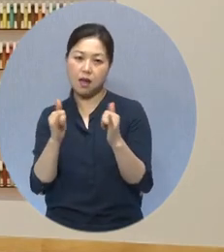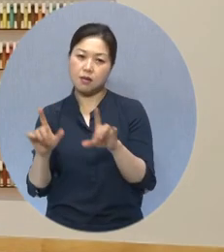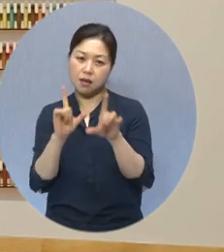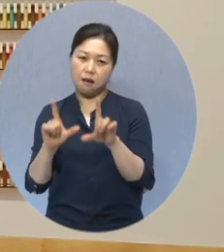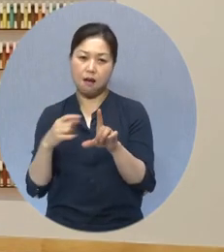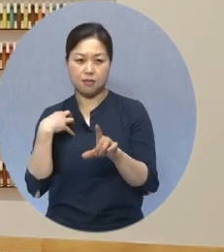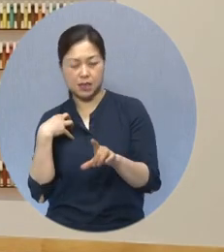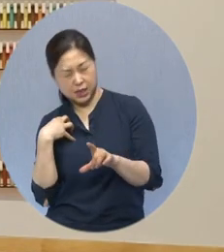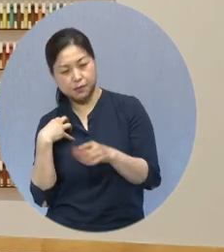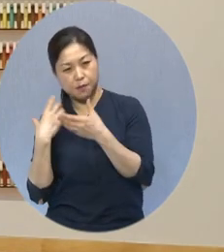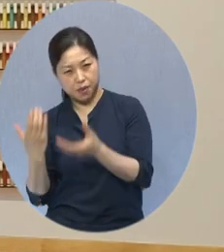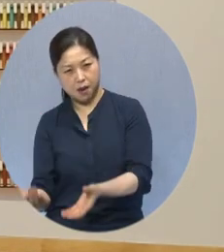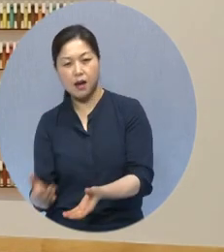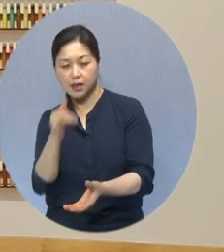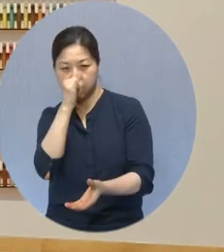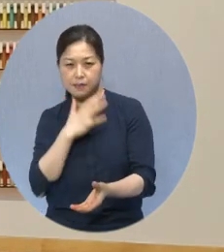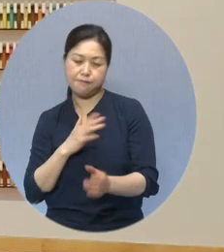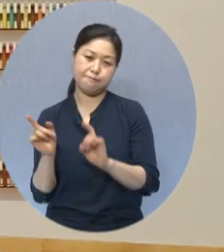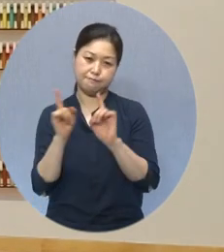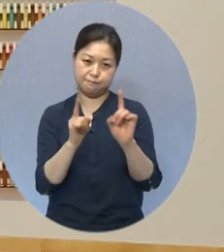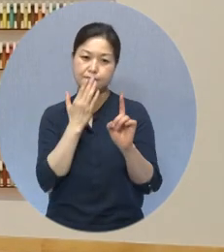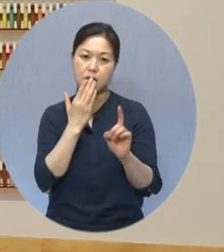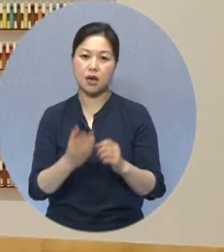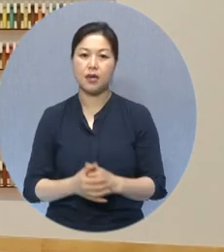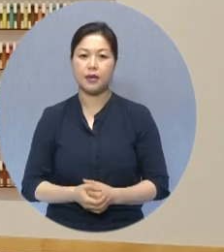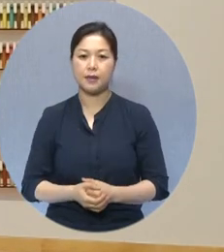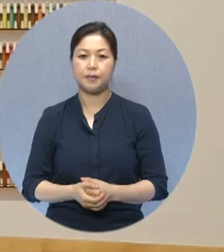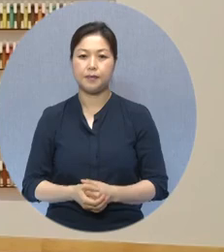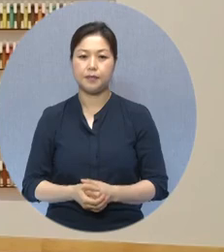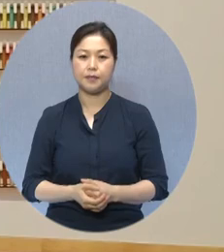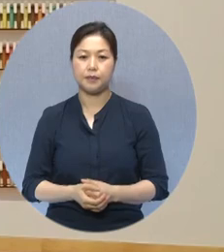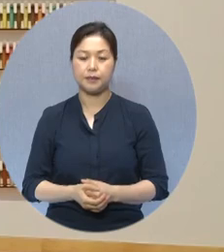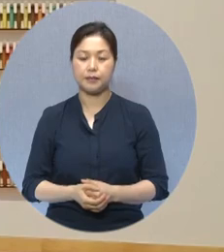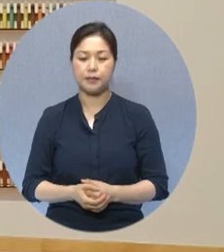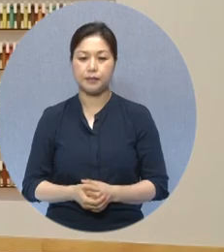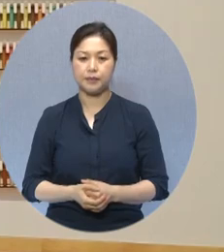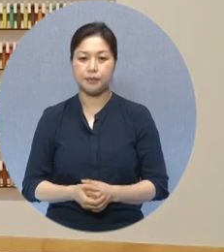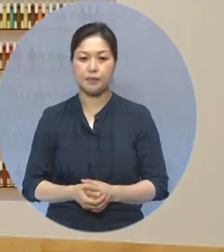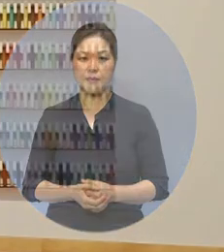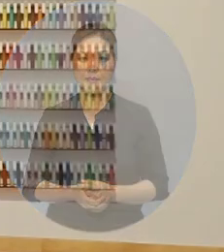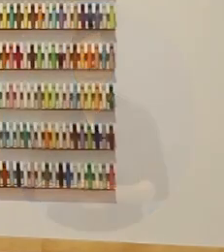덜어주는 힐링의 시간이 되고 있습니다. 복지TV 뉴스 이소영입니다.